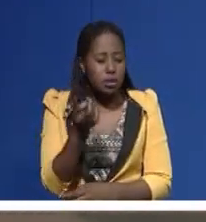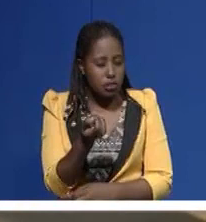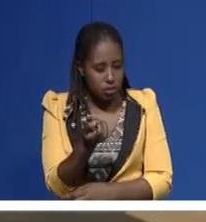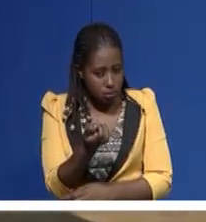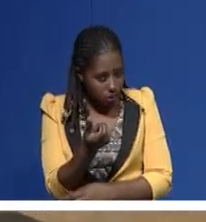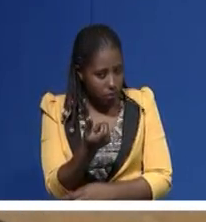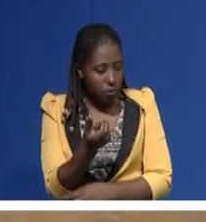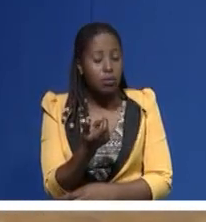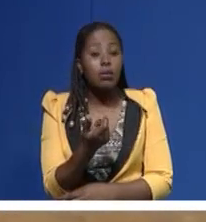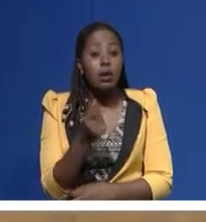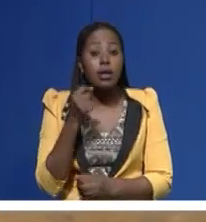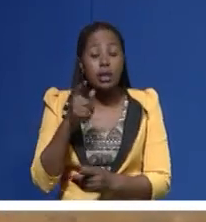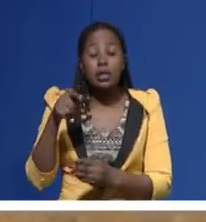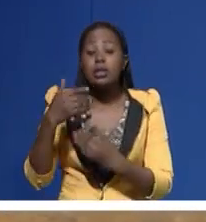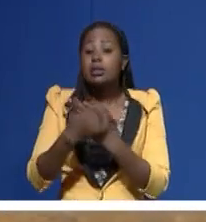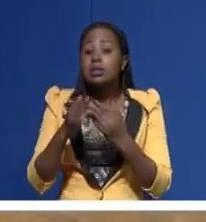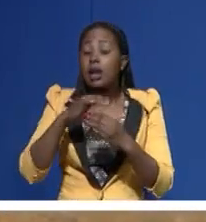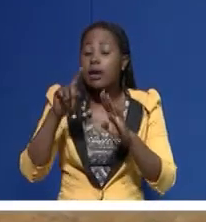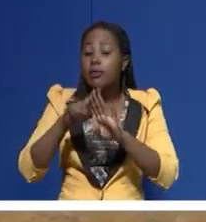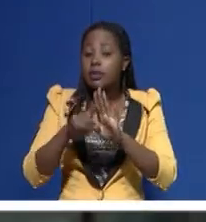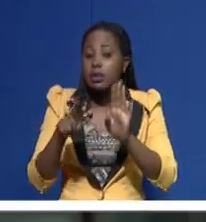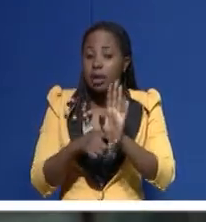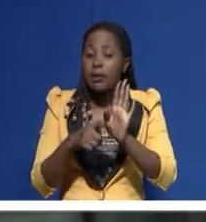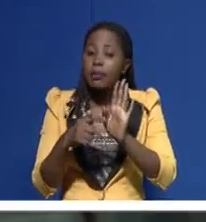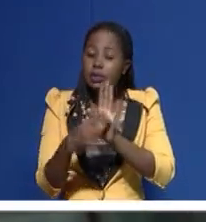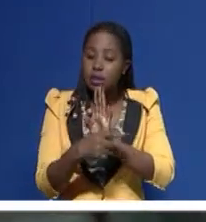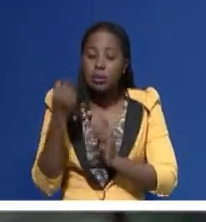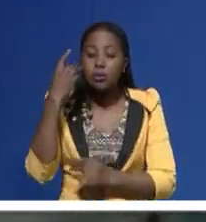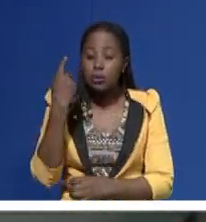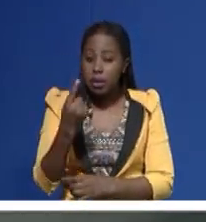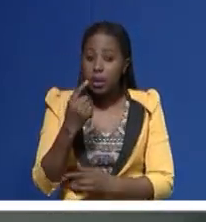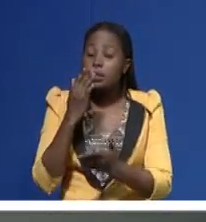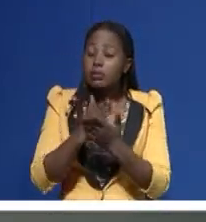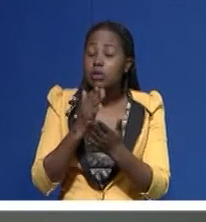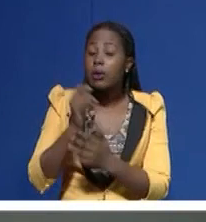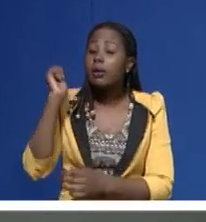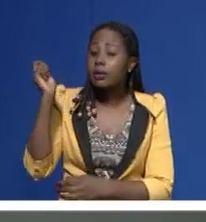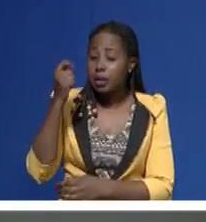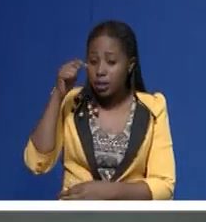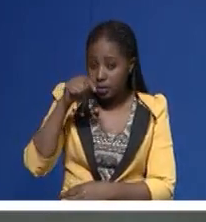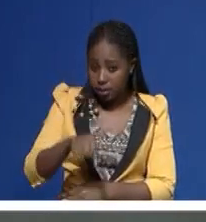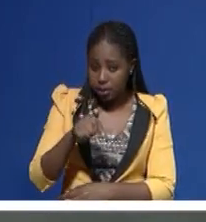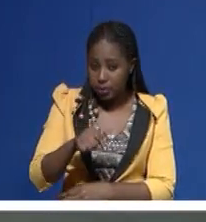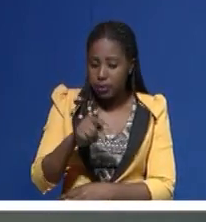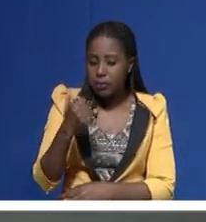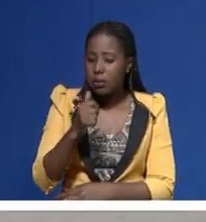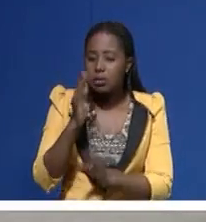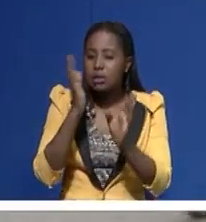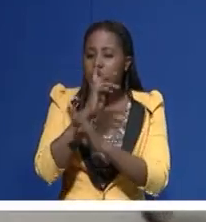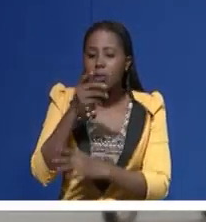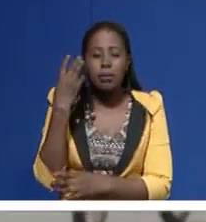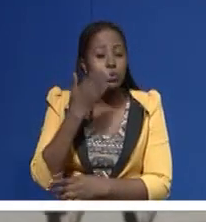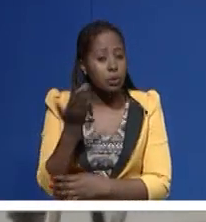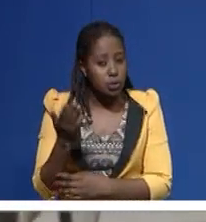sana. Lakini kwa nchi za Afrika Mashariki, hadi mgonjwa wa kwanza anathibitishwa nchini Kenya hii leo, hazijawahi kuwa na